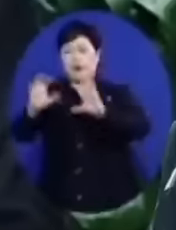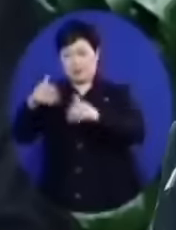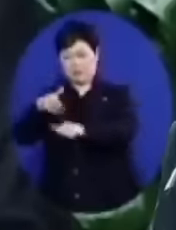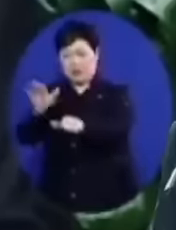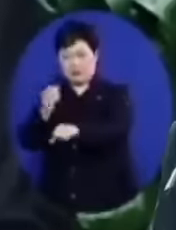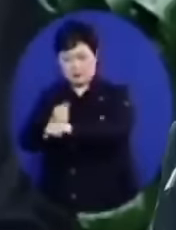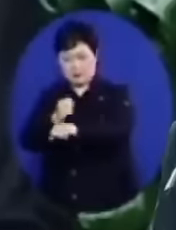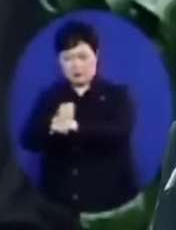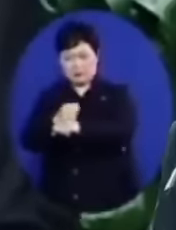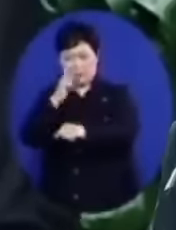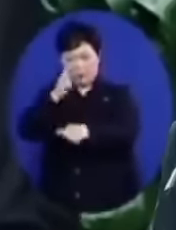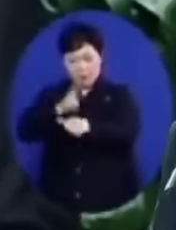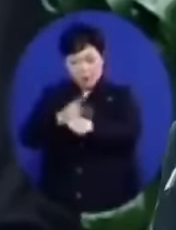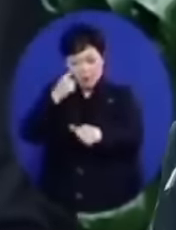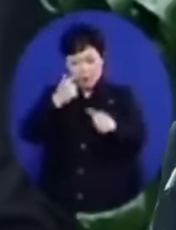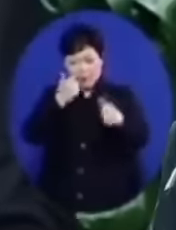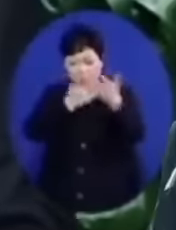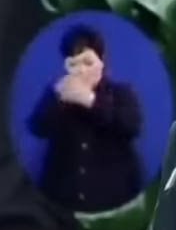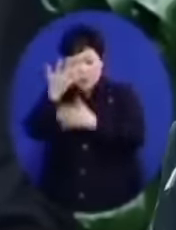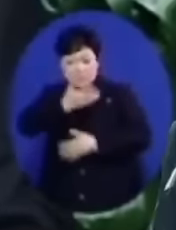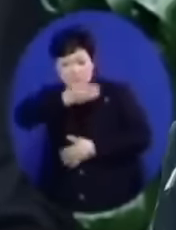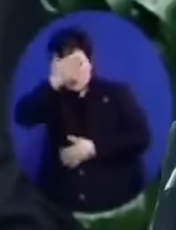바울이 그 환상을 봤을 때